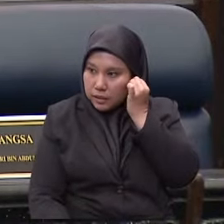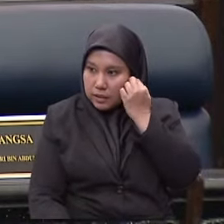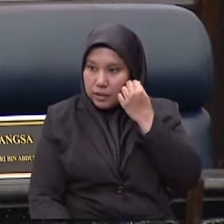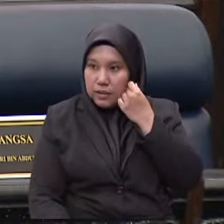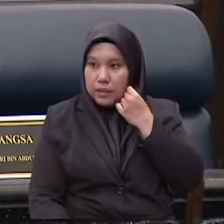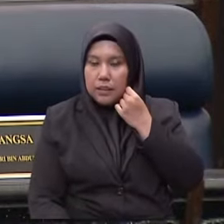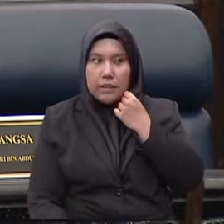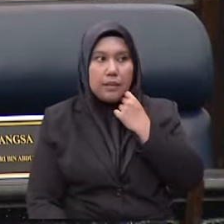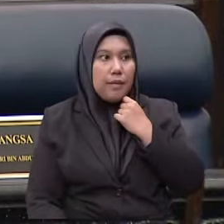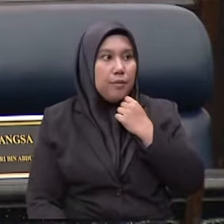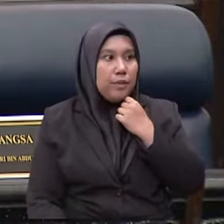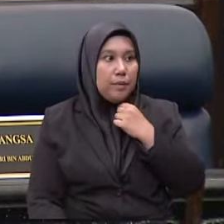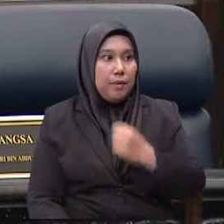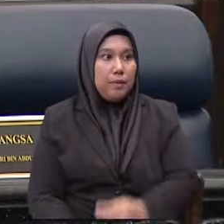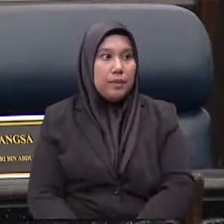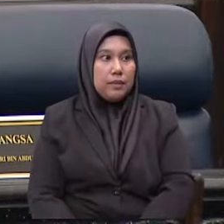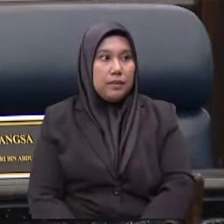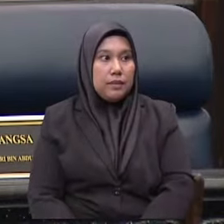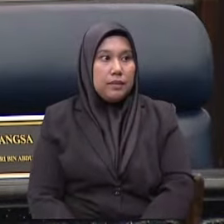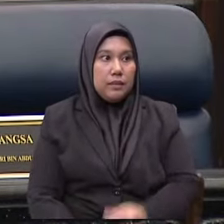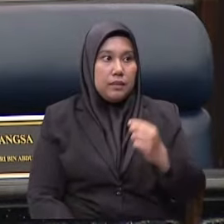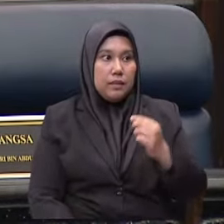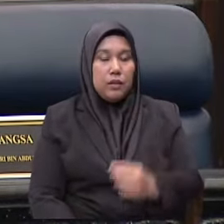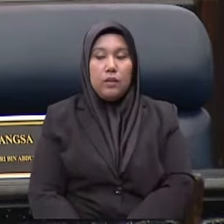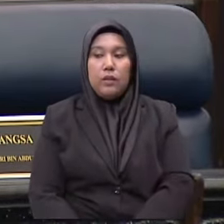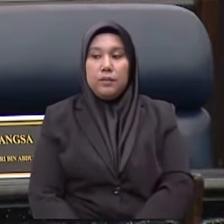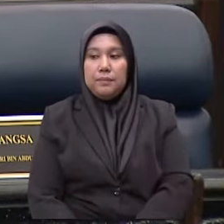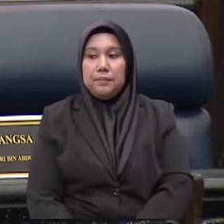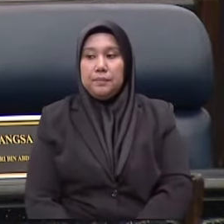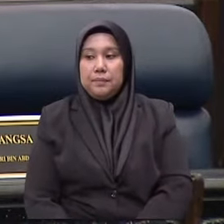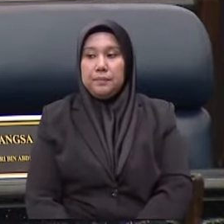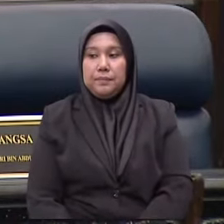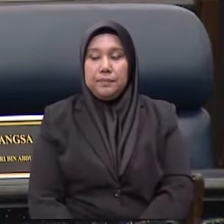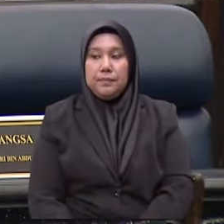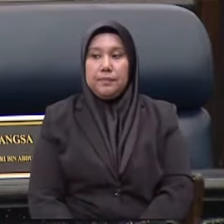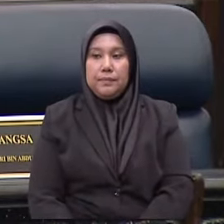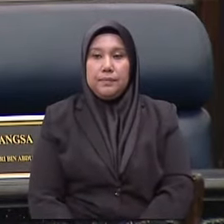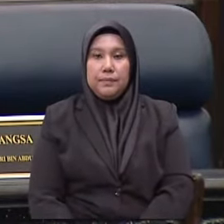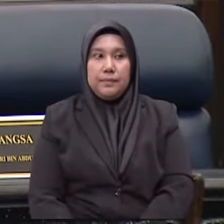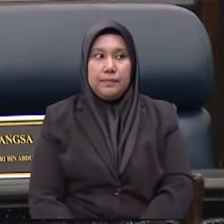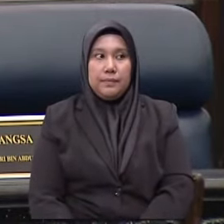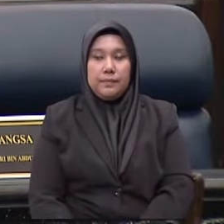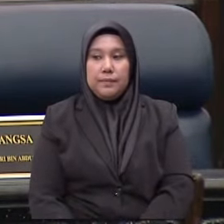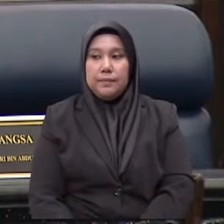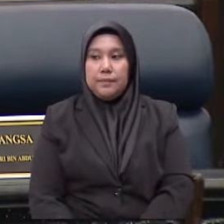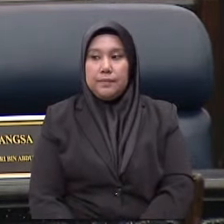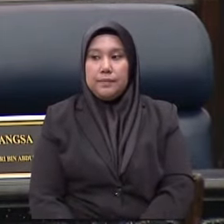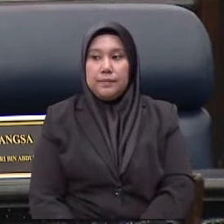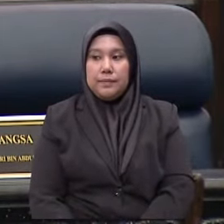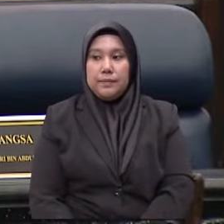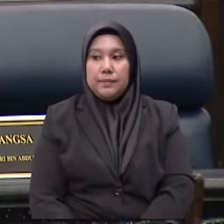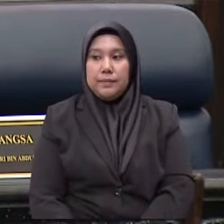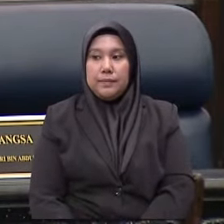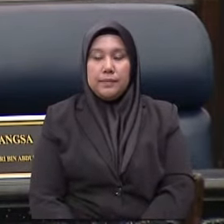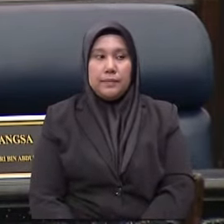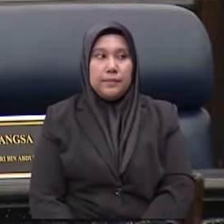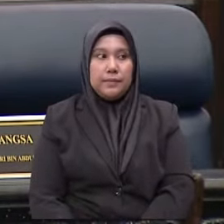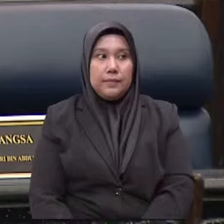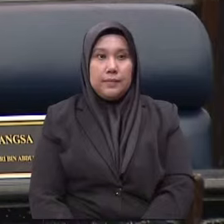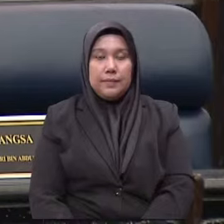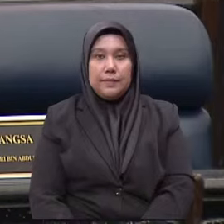mengagihkan subsidi Perlu diambil oleh pihak kerajaan dengan menggantikan subsidi pukal kepada subs